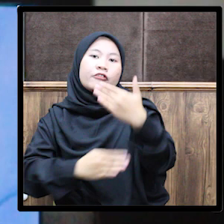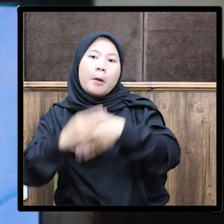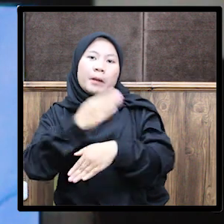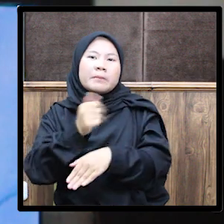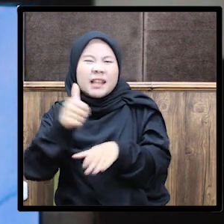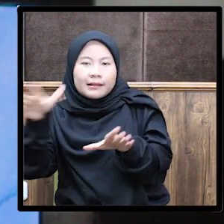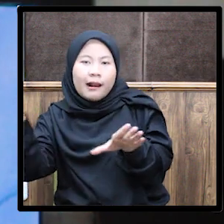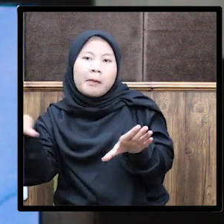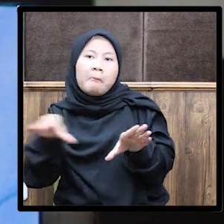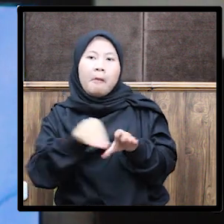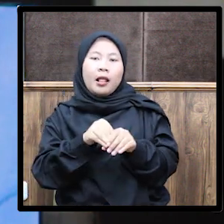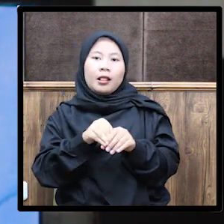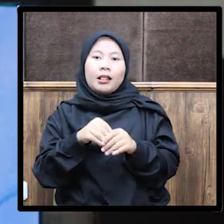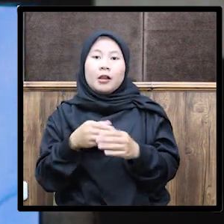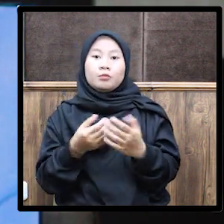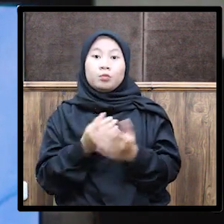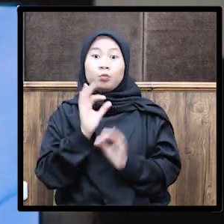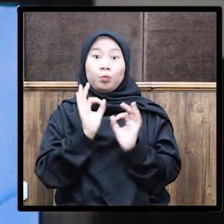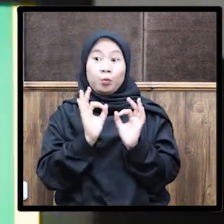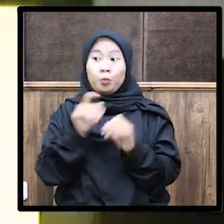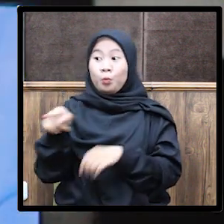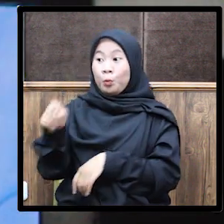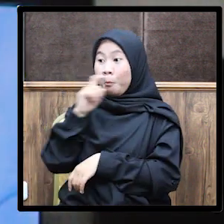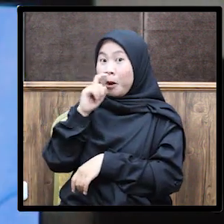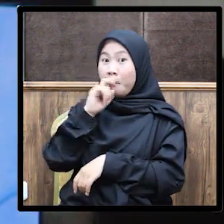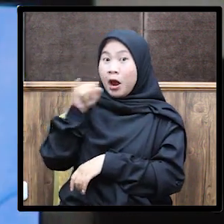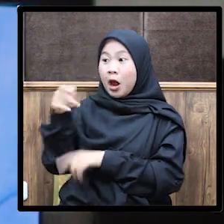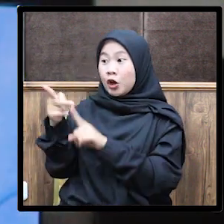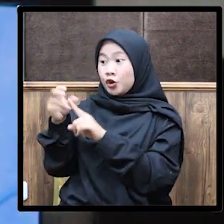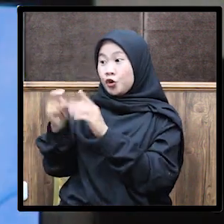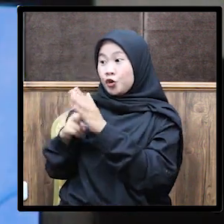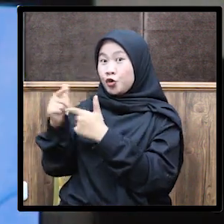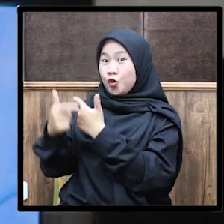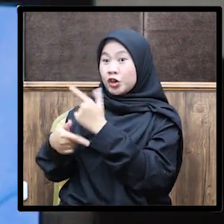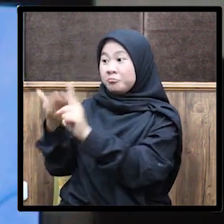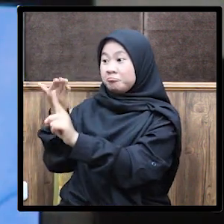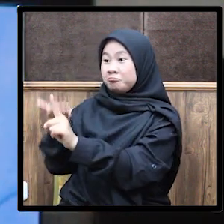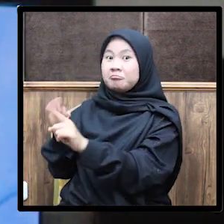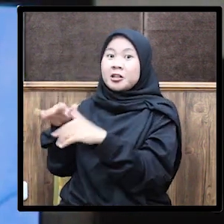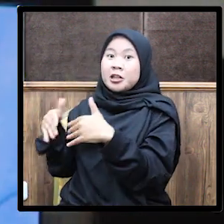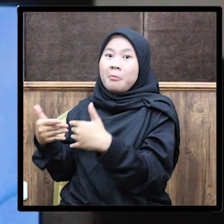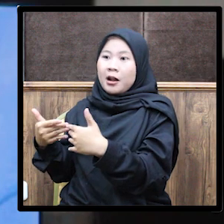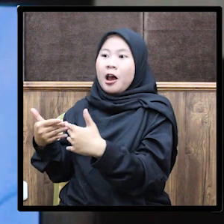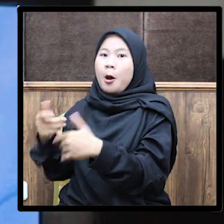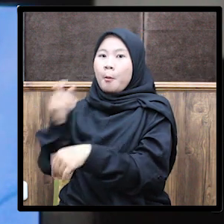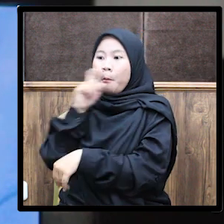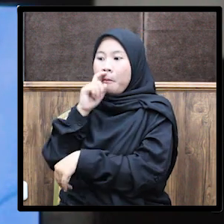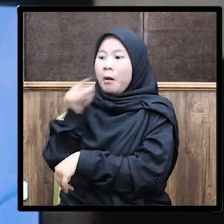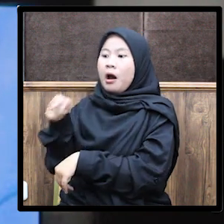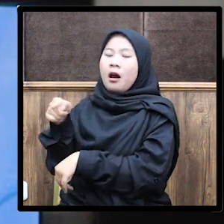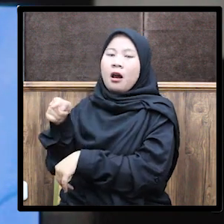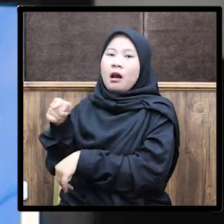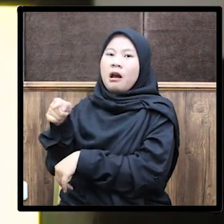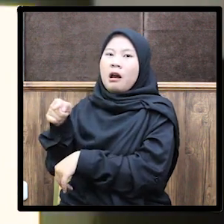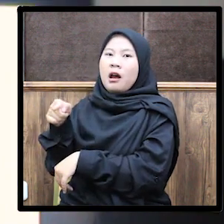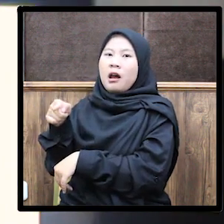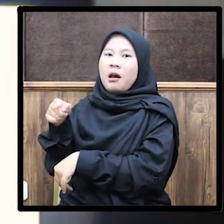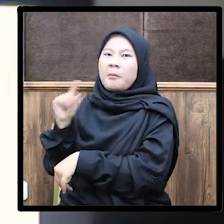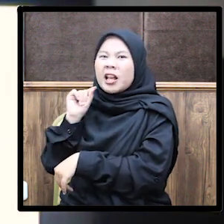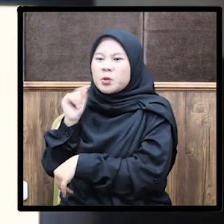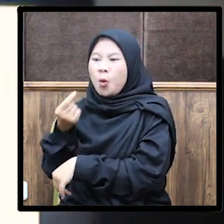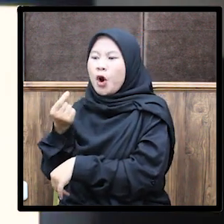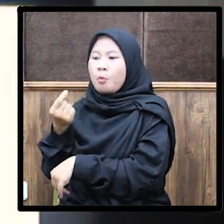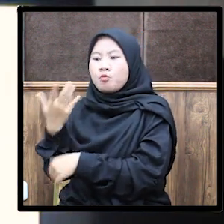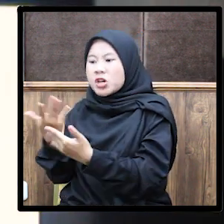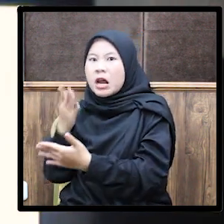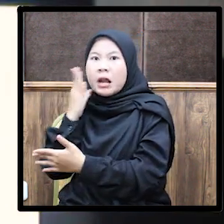pemilu. Nah, menurut Pak Joni sendiri nih, bagaimana Pak Joni menanggapi terkait dengan partisipasi difabel? Apakah selama ini pengalaman mungkin